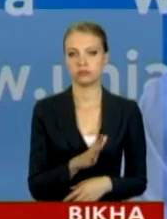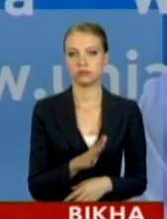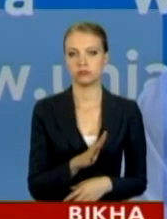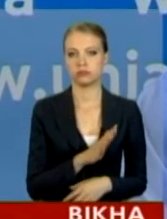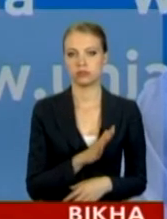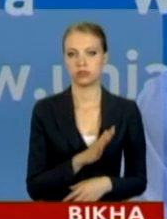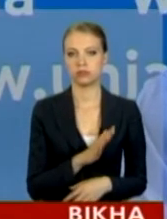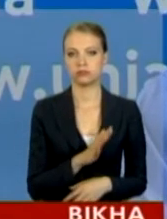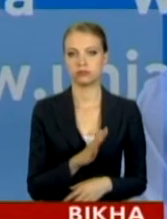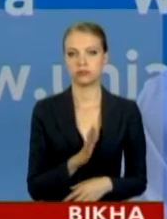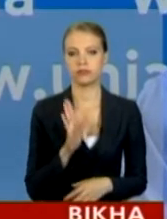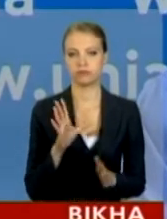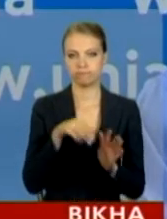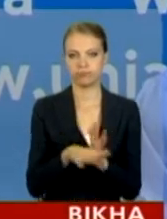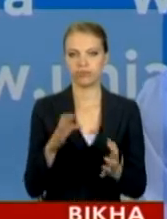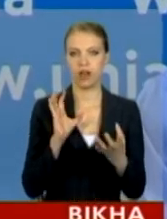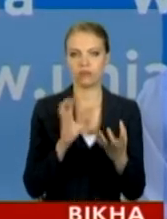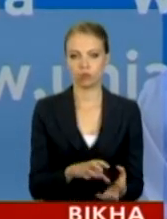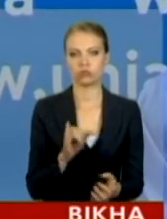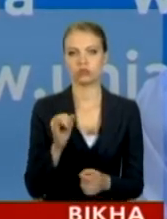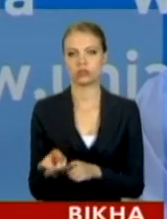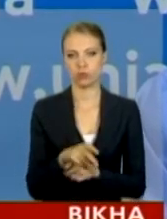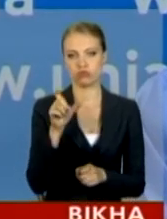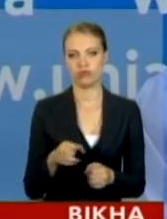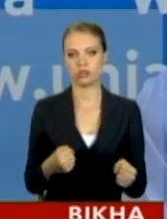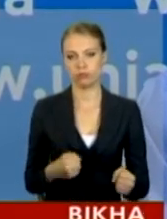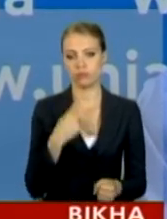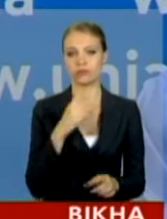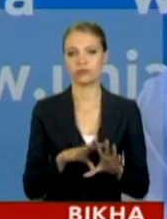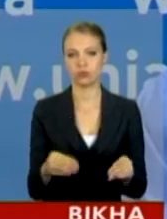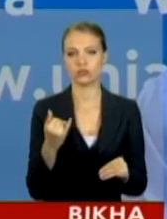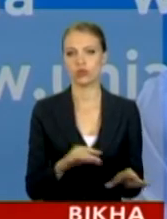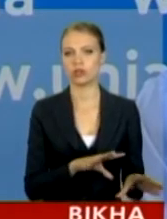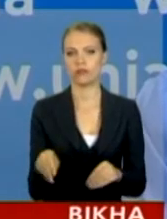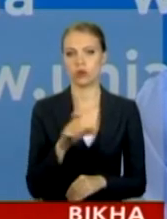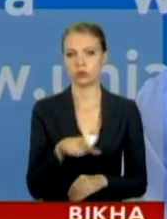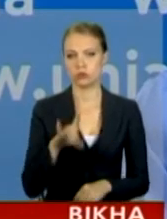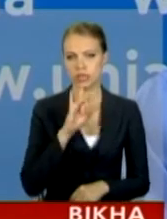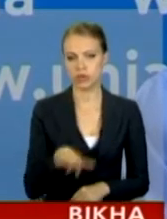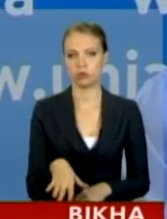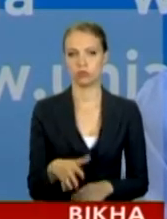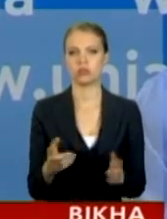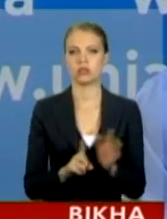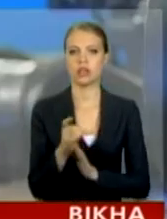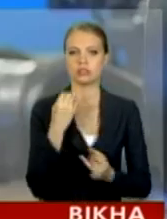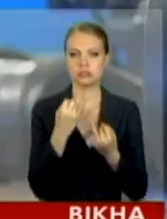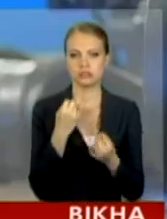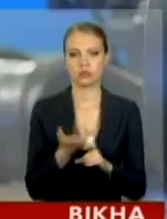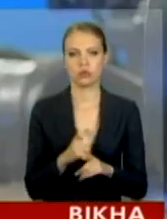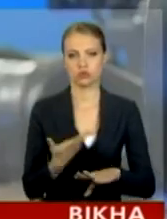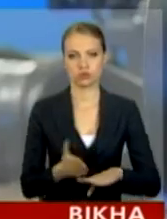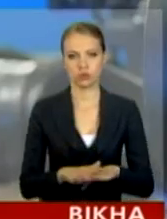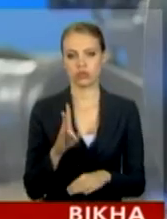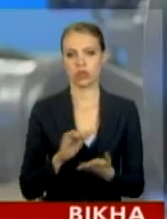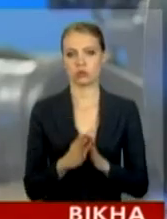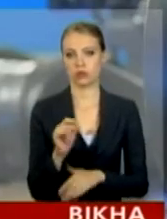в автобусах, и вдруг заходил человек с автоматом, говорил, сегодня эвакуации детей не будет. Шли переговоры очень сложные. По состоянию на